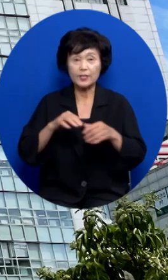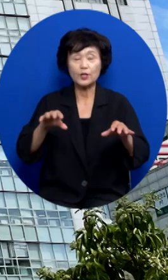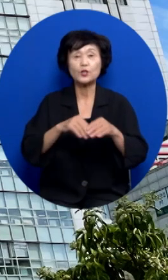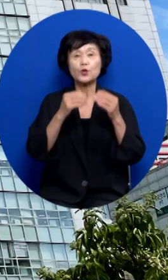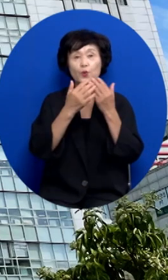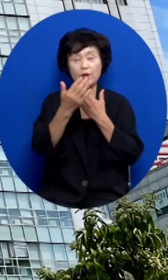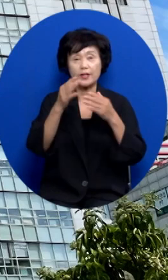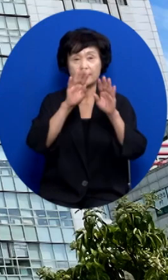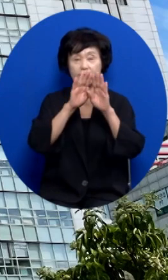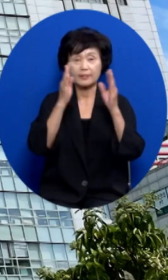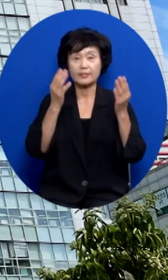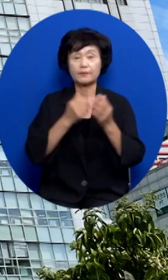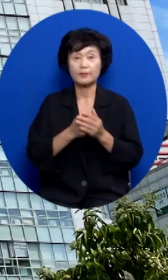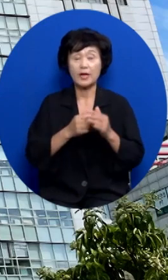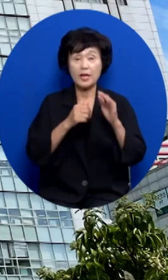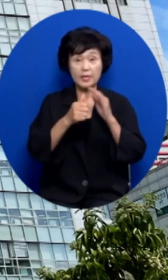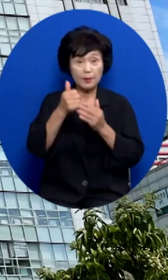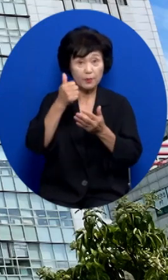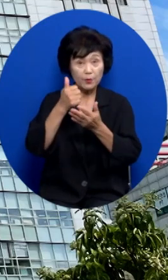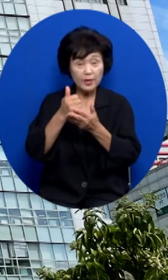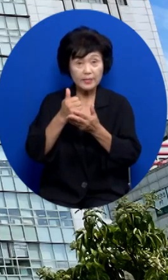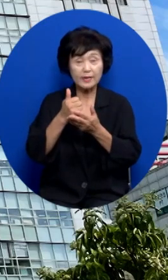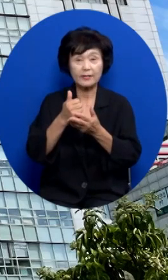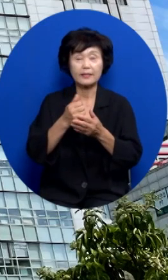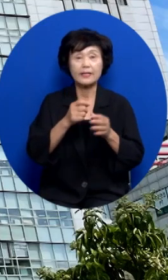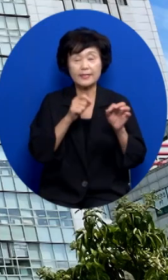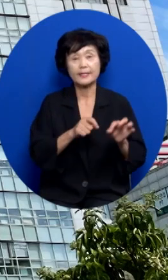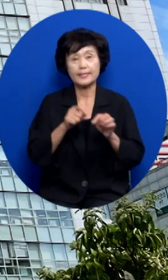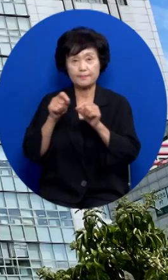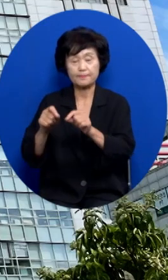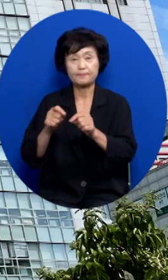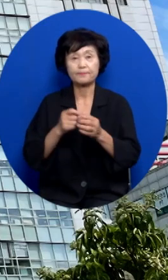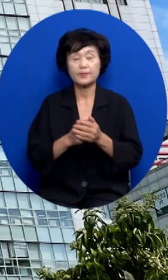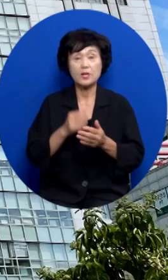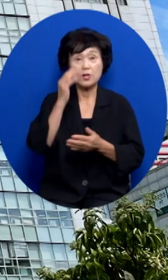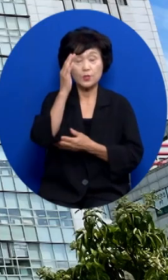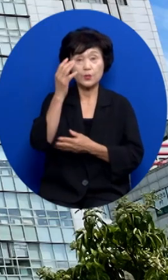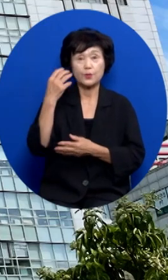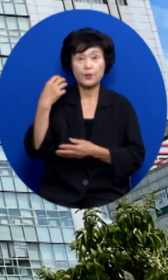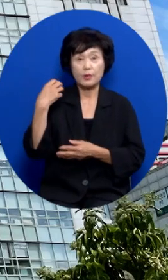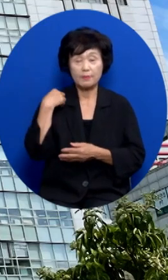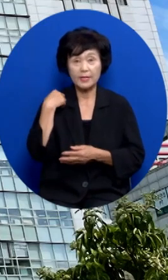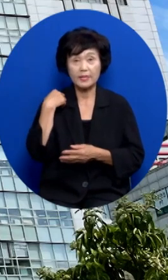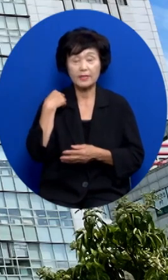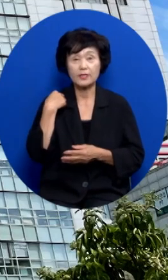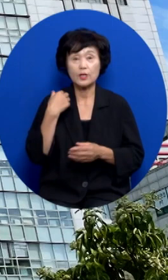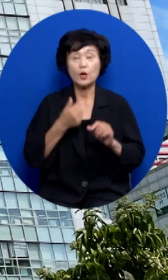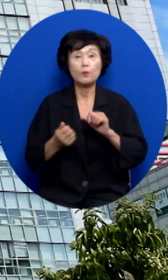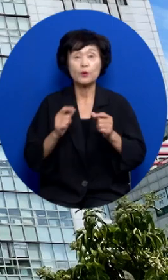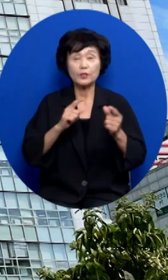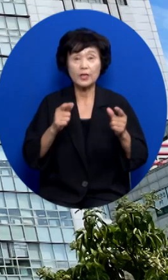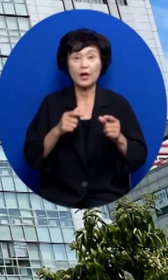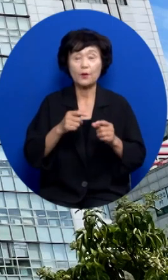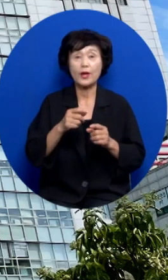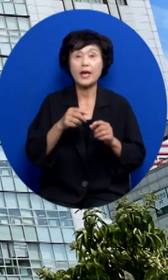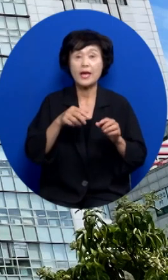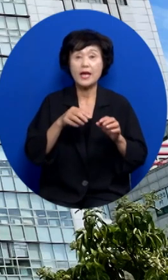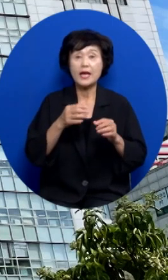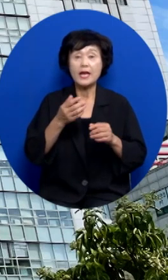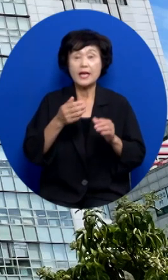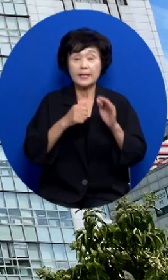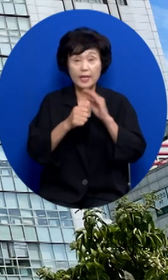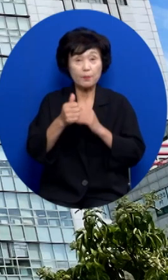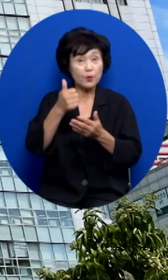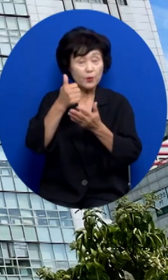개최했습니다. 대표회장은 조주원 목사가 연임했습니다. 설교를 전한 예장백석총회 부흥사회 이주훈